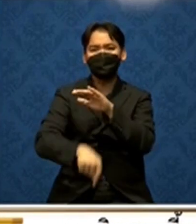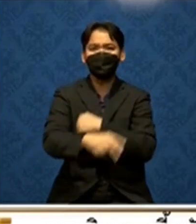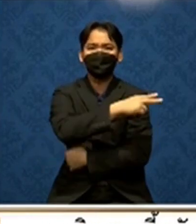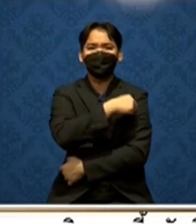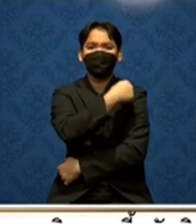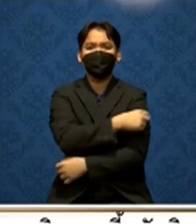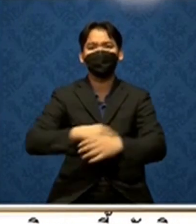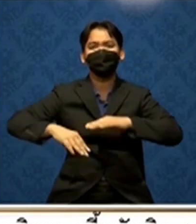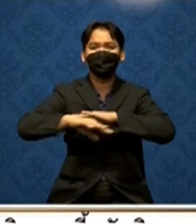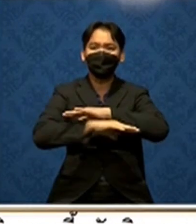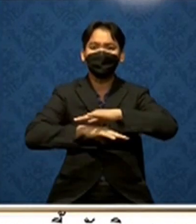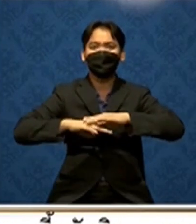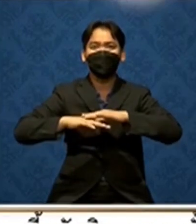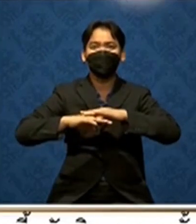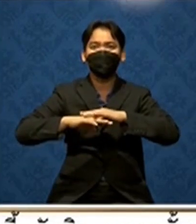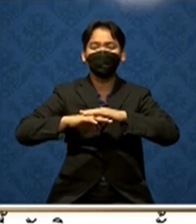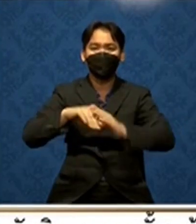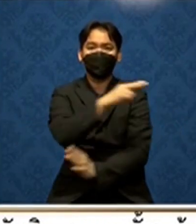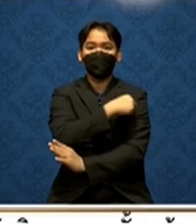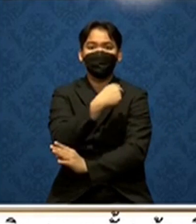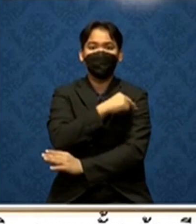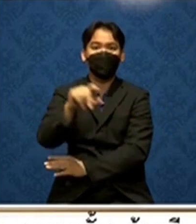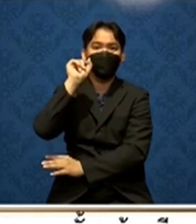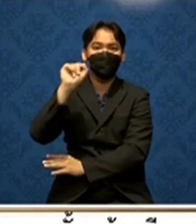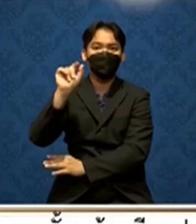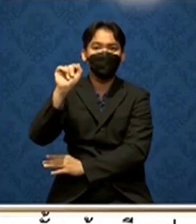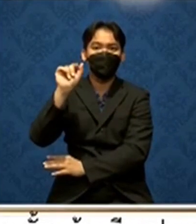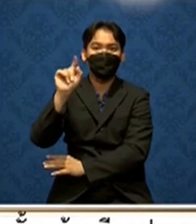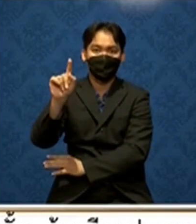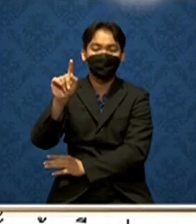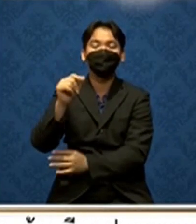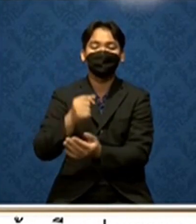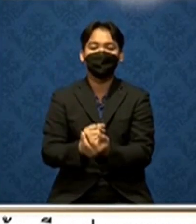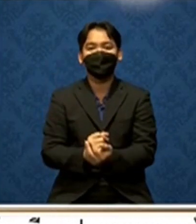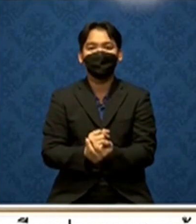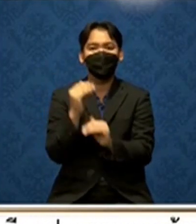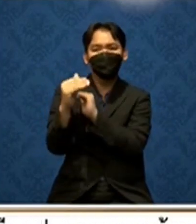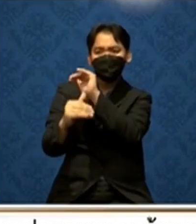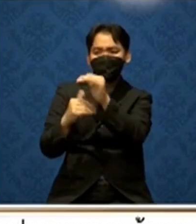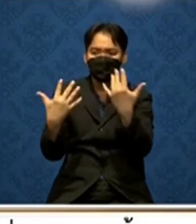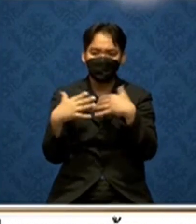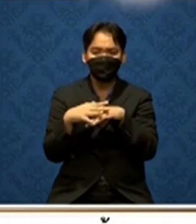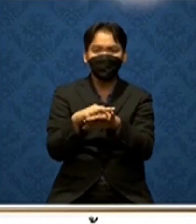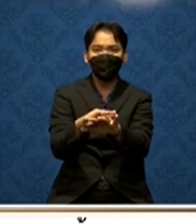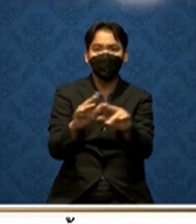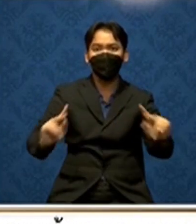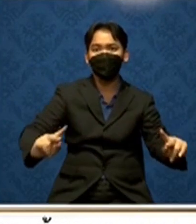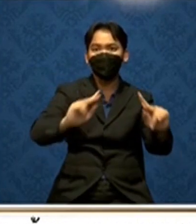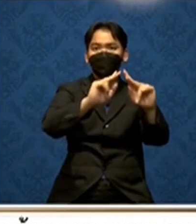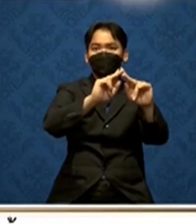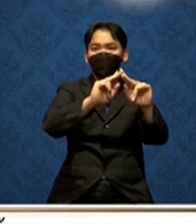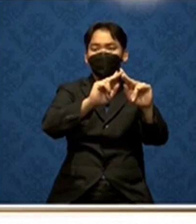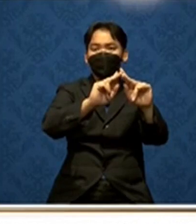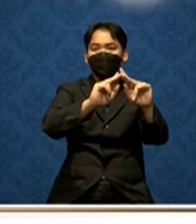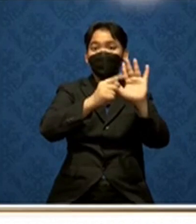มภูมิการแพทย์ฉุกเฉินและการบูรณาการความร่วมมือระหว่างกระทรวงเช่นก